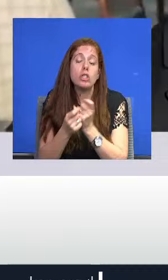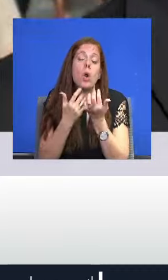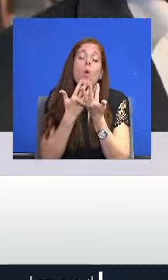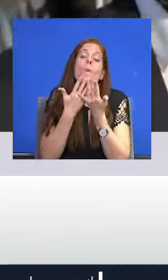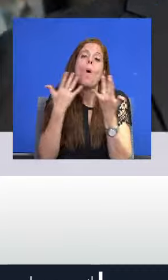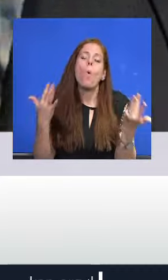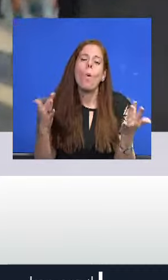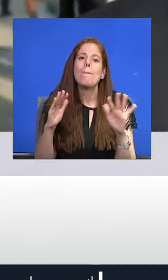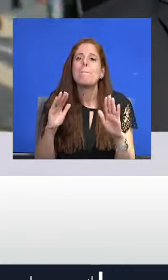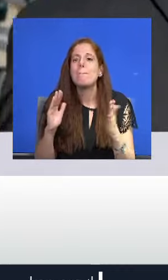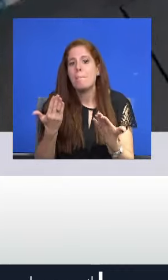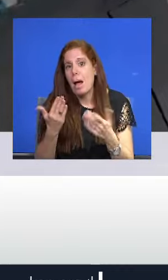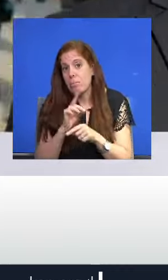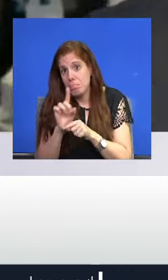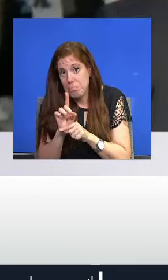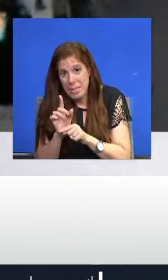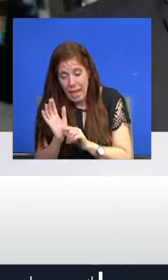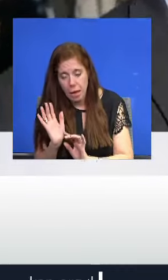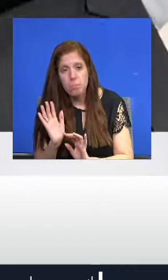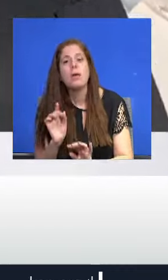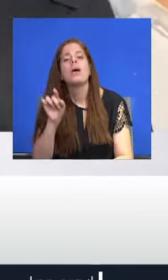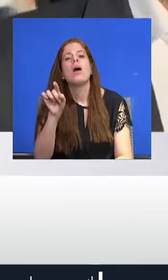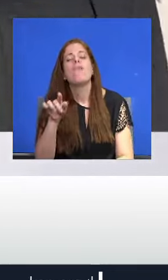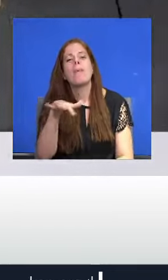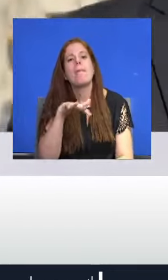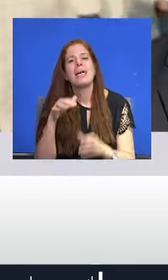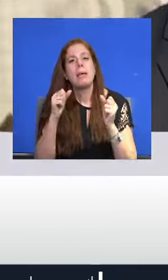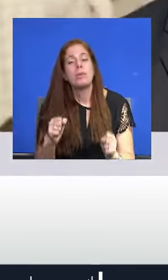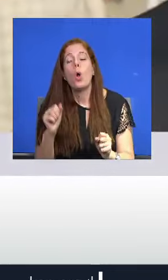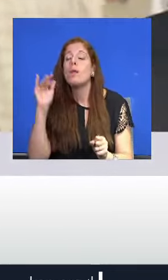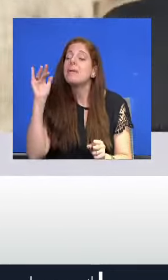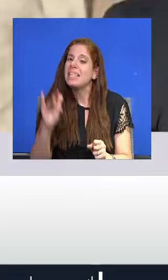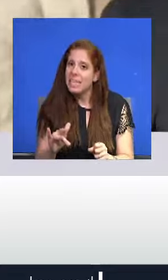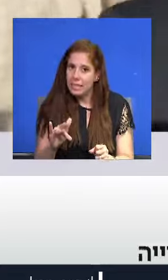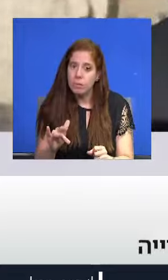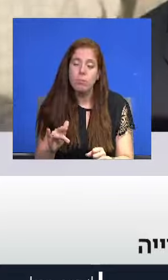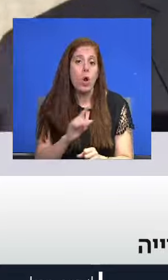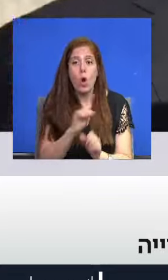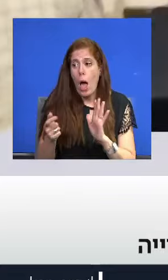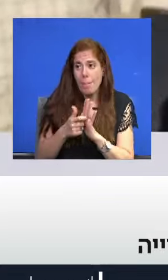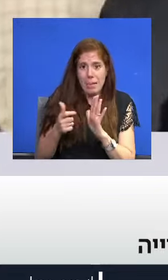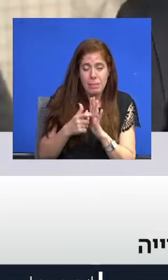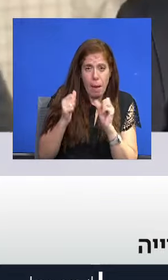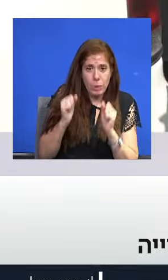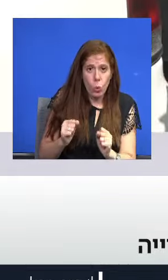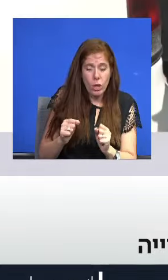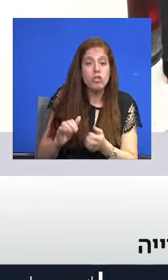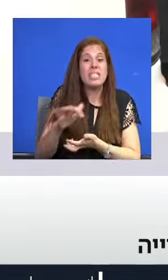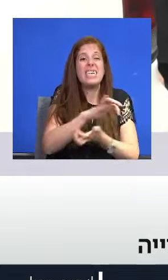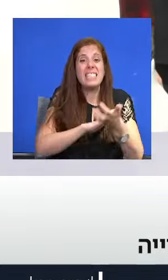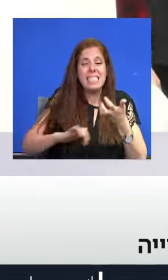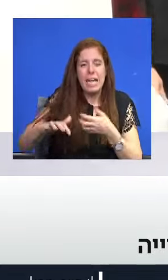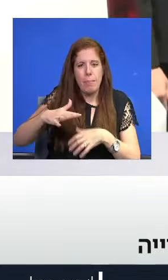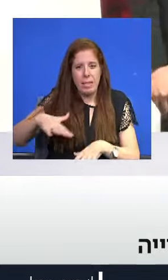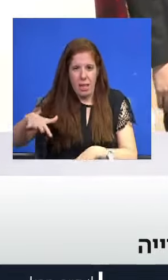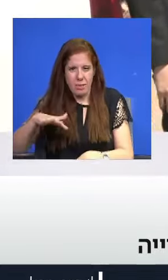הוא בינתיים. אבל במערכת הביטחון, כפי שאמרנו, מתנגדים לדבר הזה, לא רק מהסיבה הביטחונית שזה יסלים את הזירה הפלסטינית, אלא